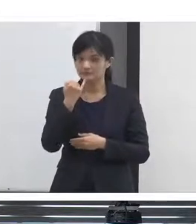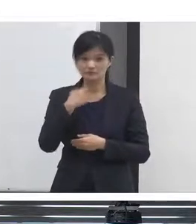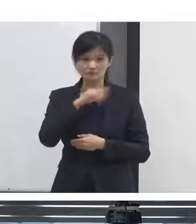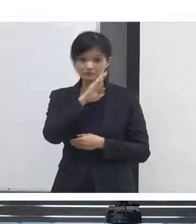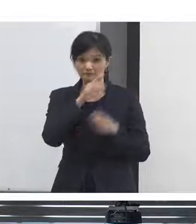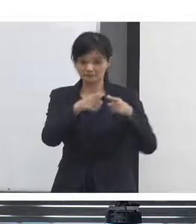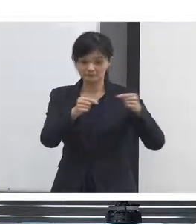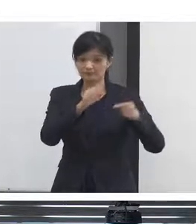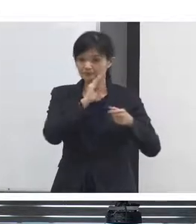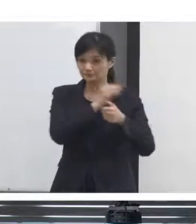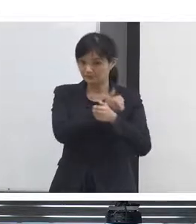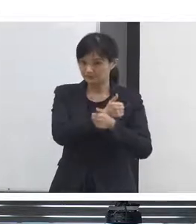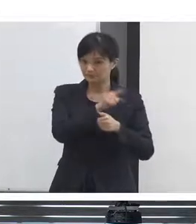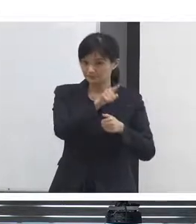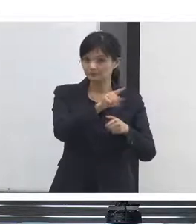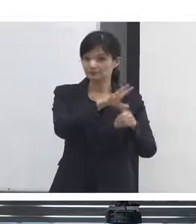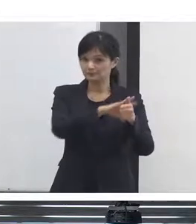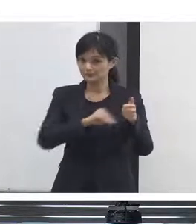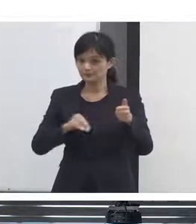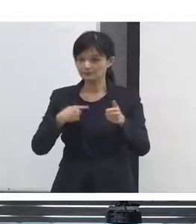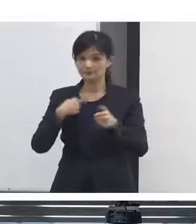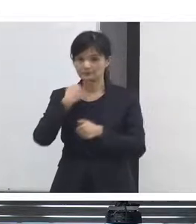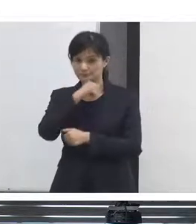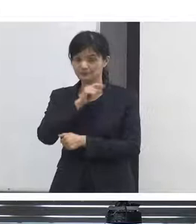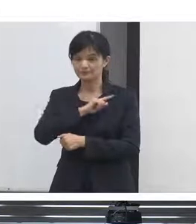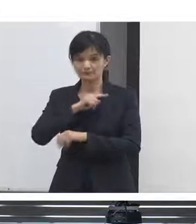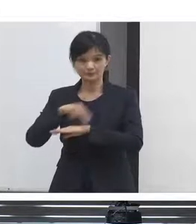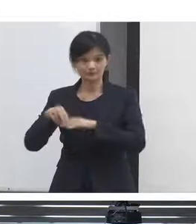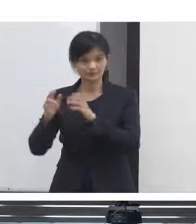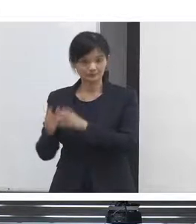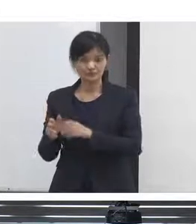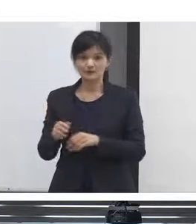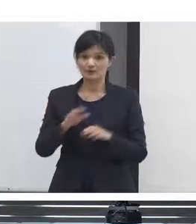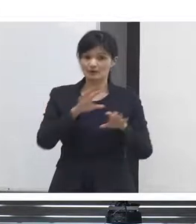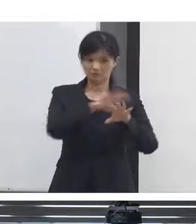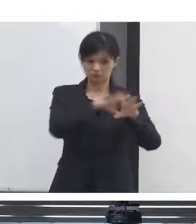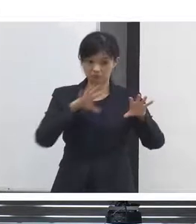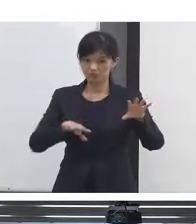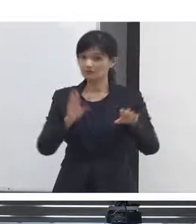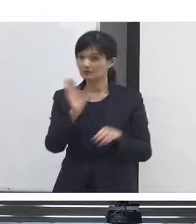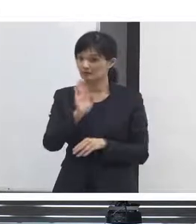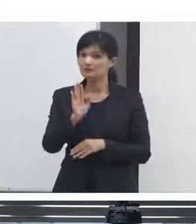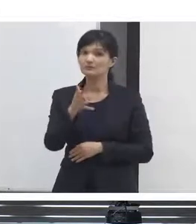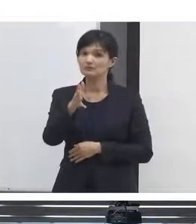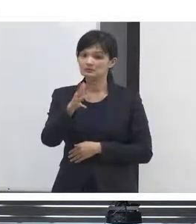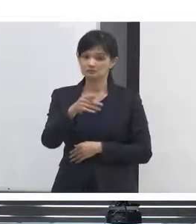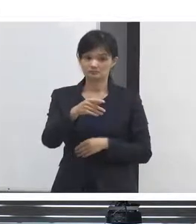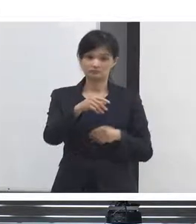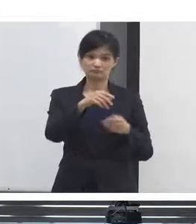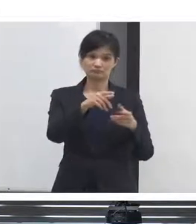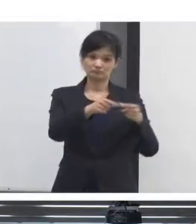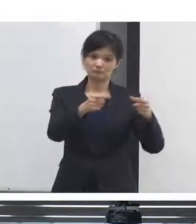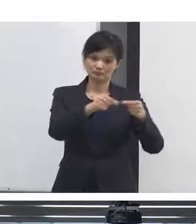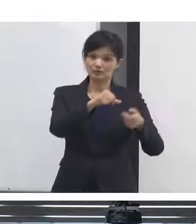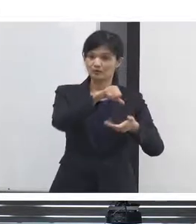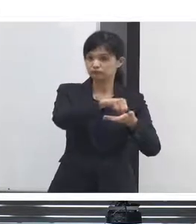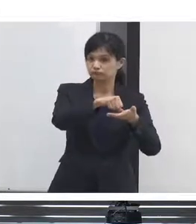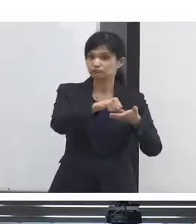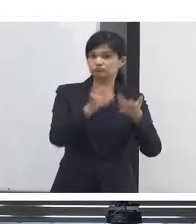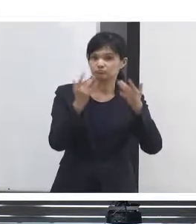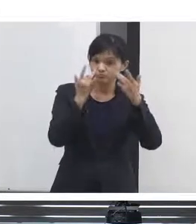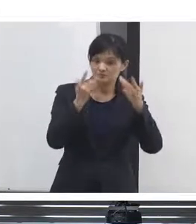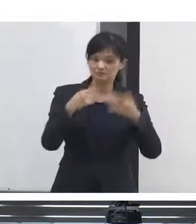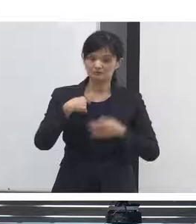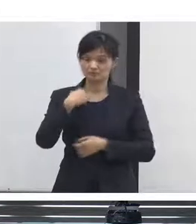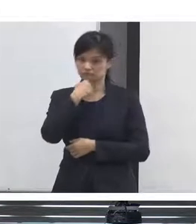体的语汇，然后再来设计台湾的本身的。那为什么不完全用？是因为日本农业活动跟台湾还是有点不一样，不能完成的全部